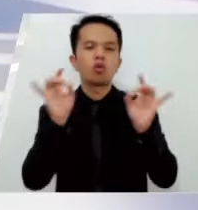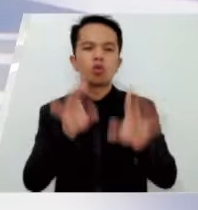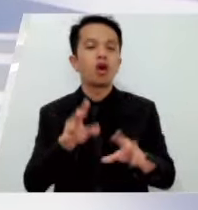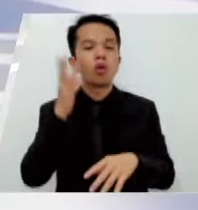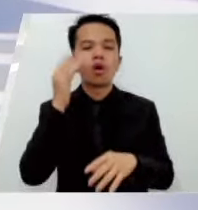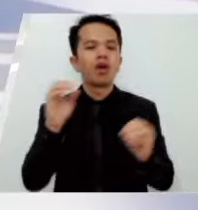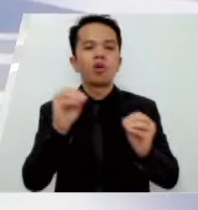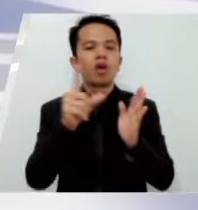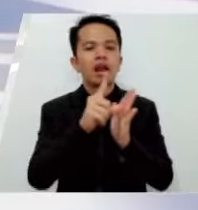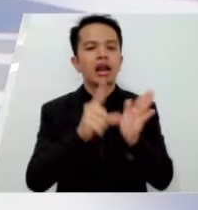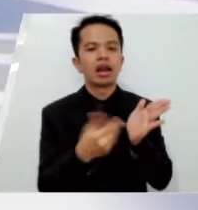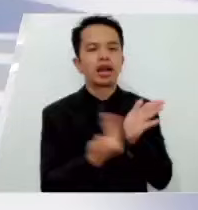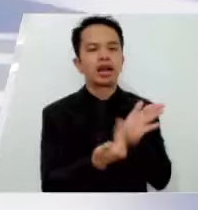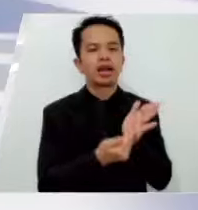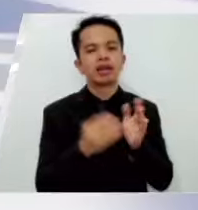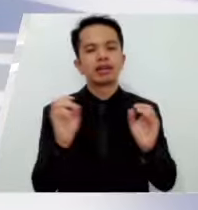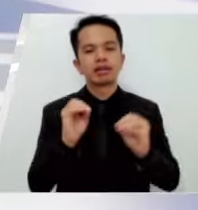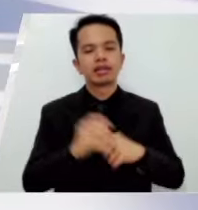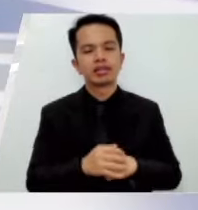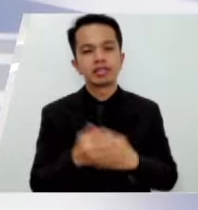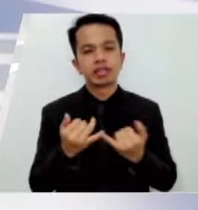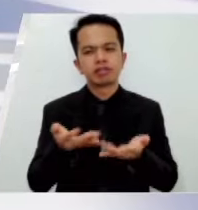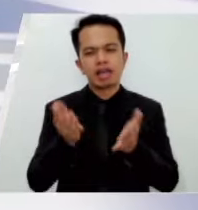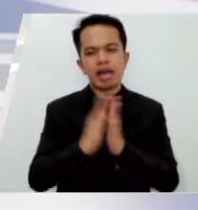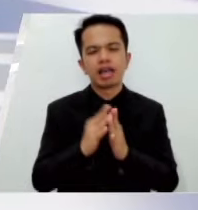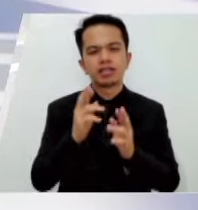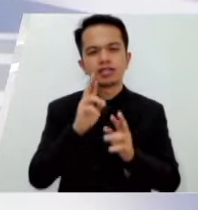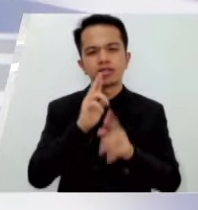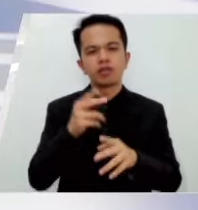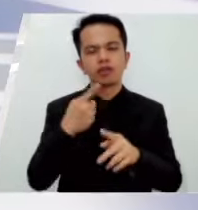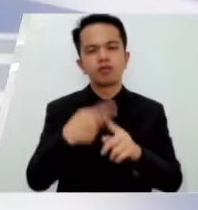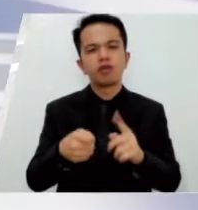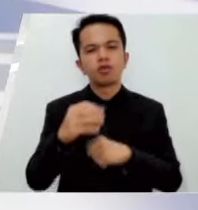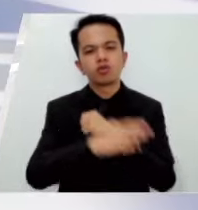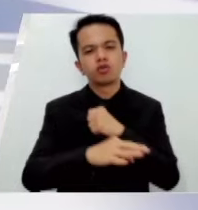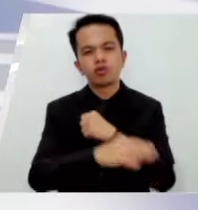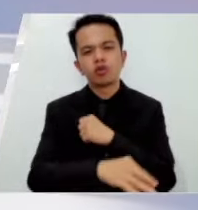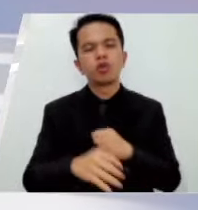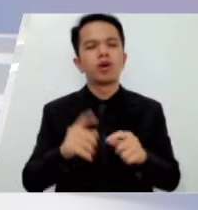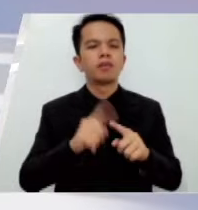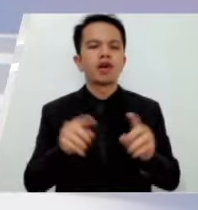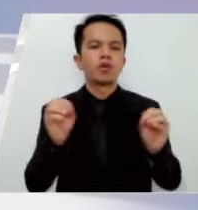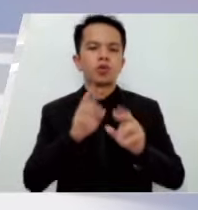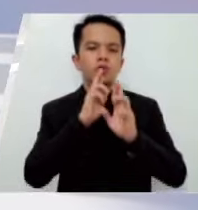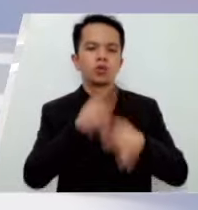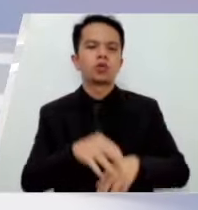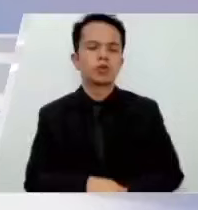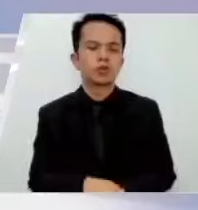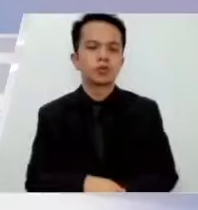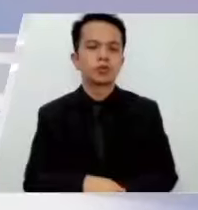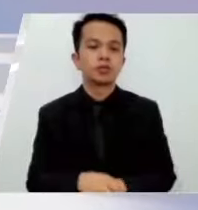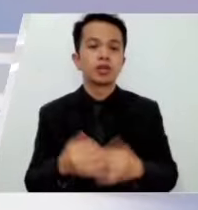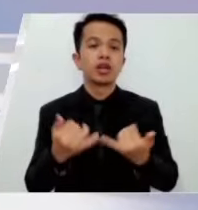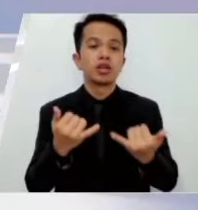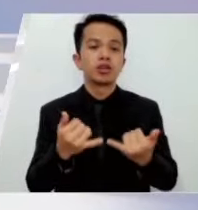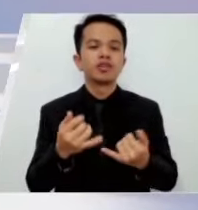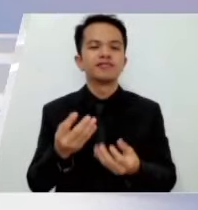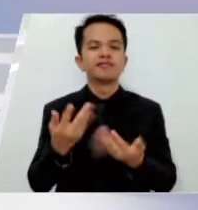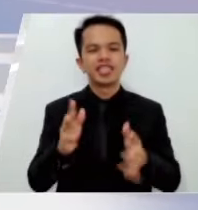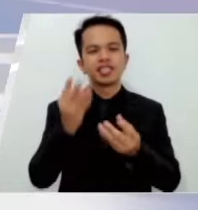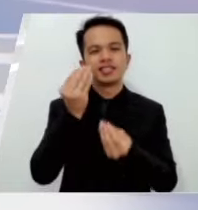basihan. Hiningan namin ang reaksyon ng Department of Foreign Affairs pero wala pa silang tugon sa ngayon. Nauna naman nilang sinabi na may